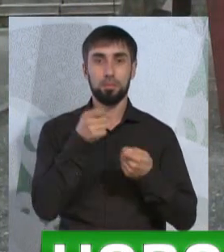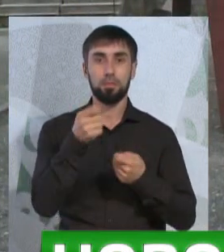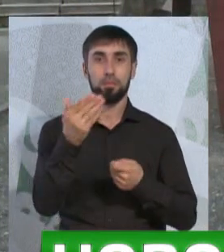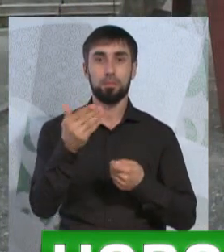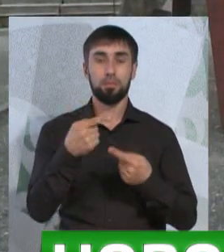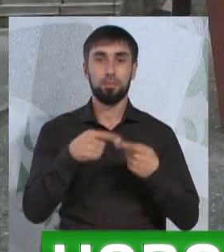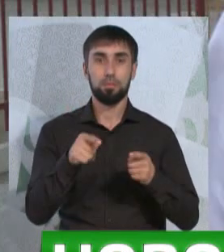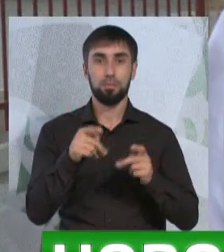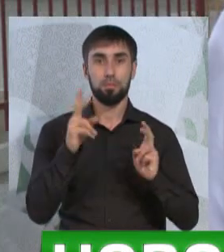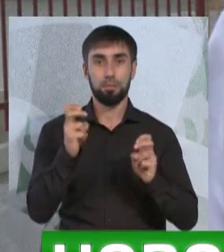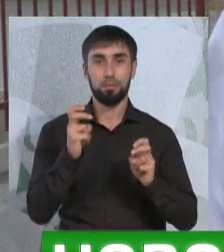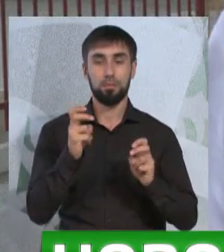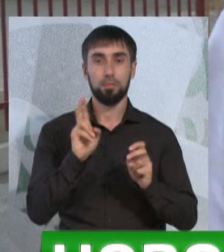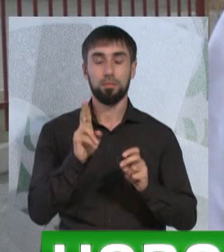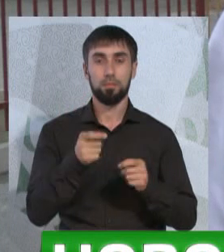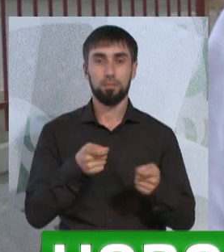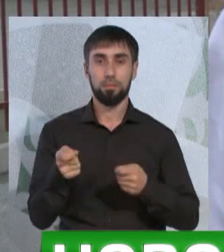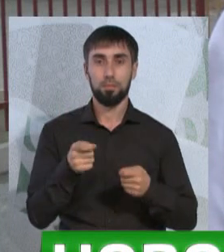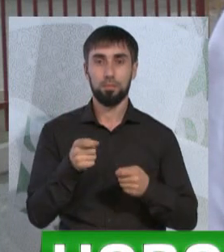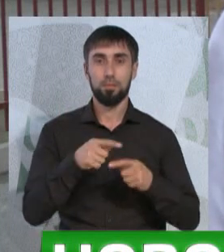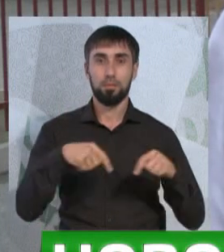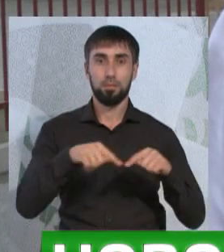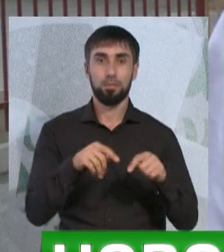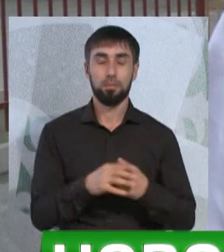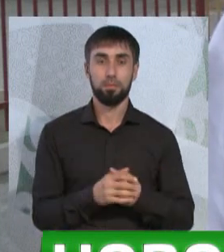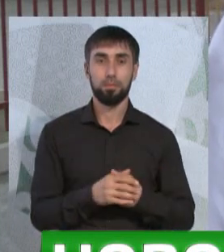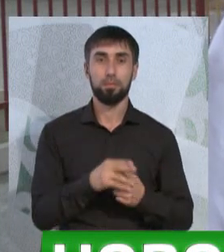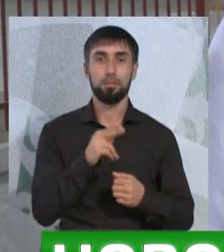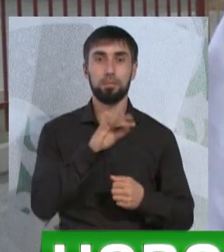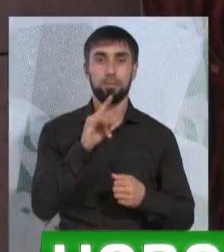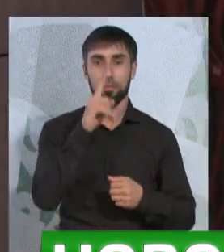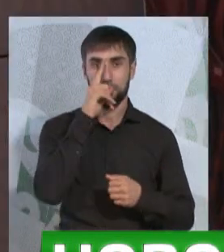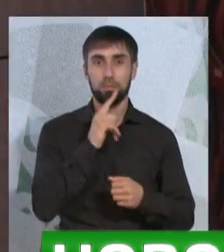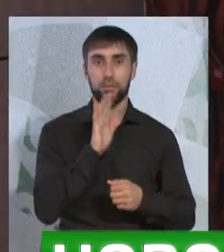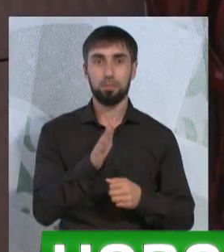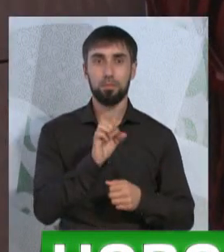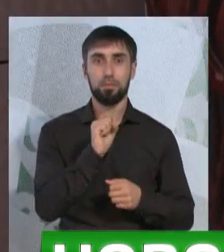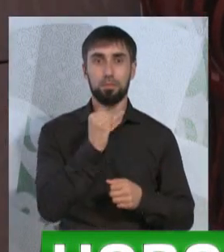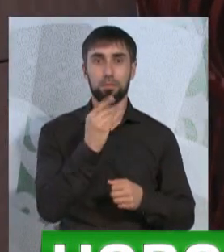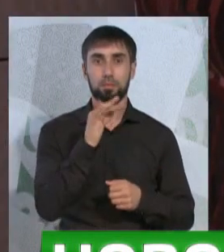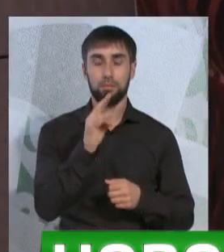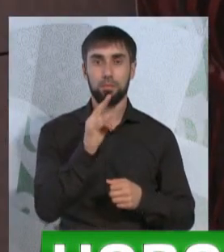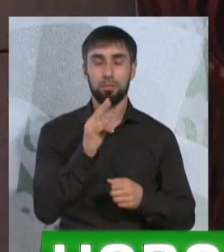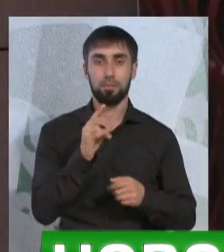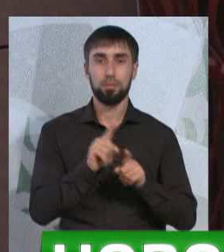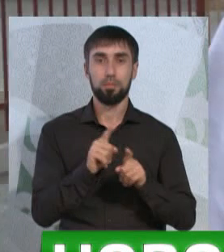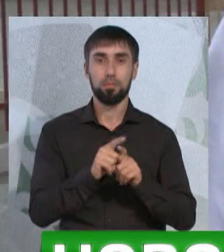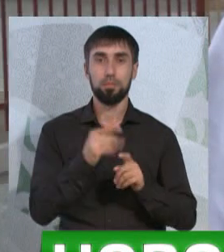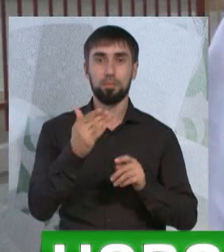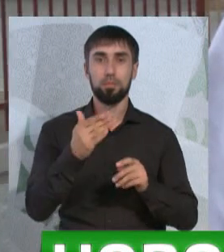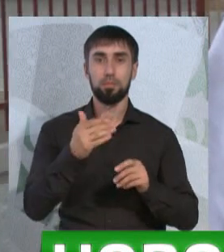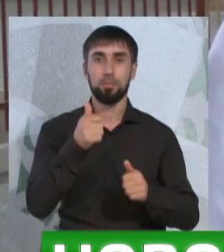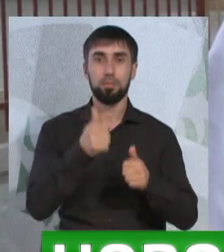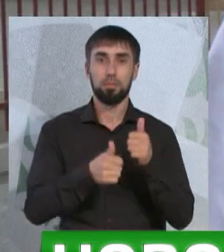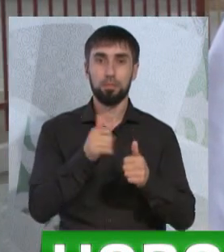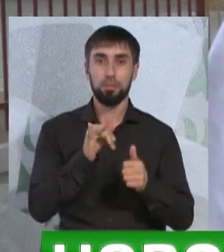управляющую компанию. То, что касается управляющей компании, сейчас через месяц будет проведен аукцион, и по результатам аукциона будет уже